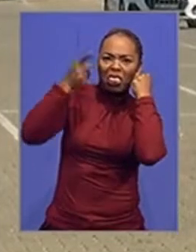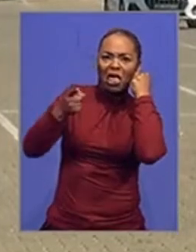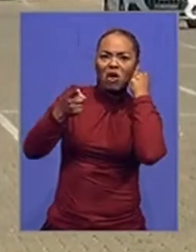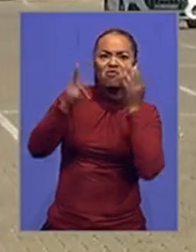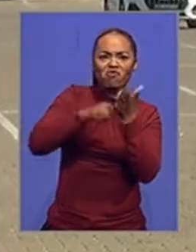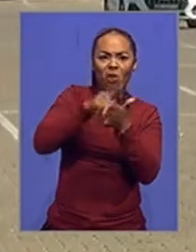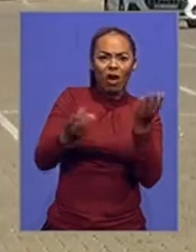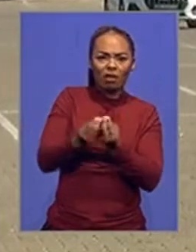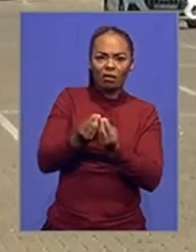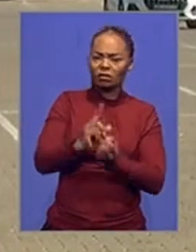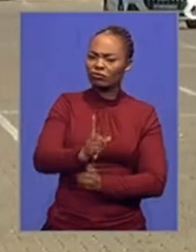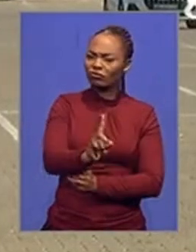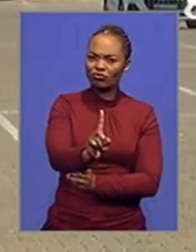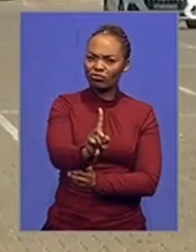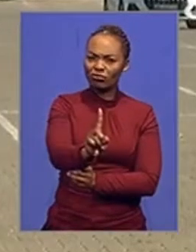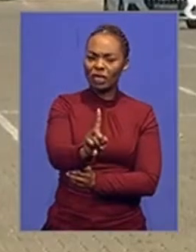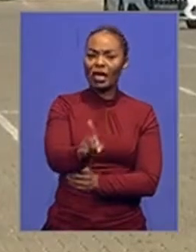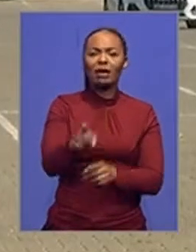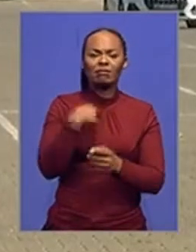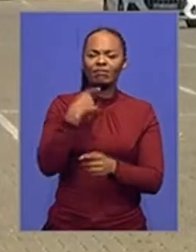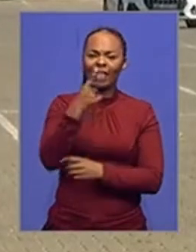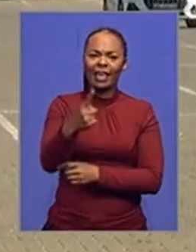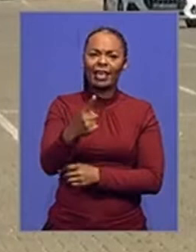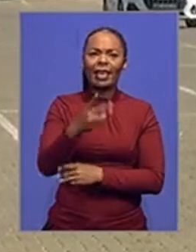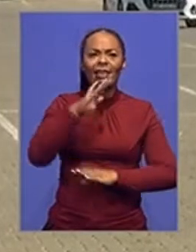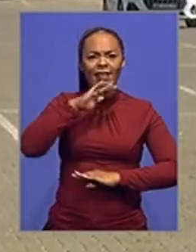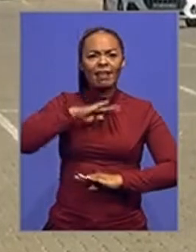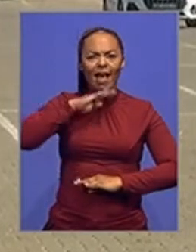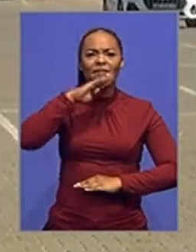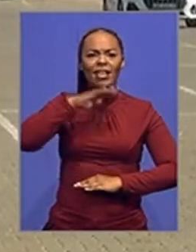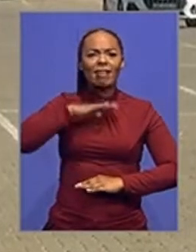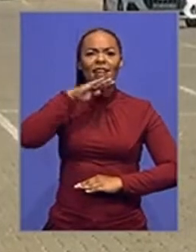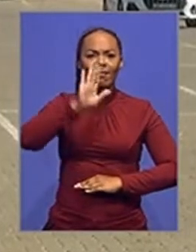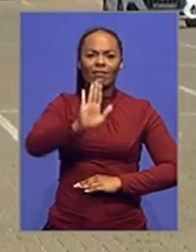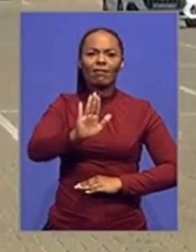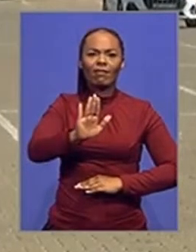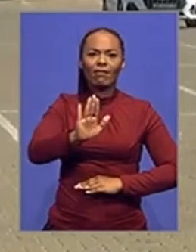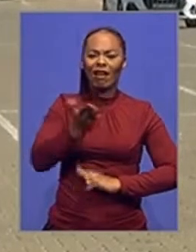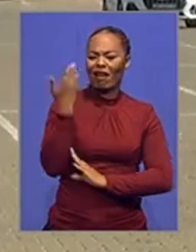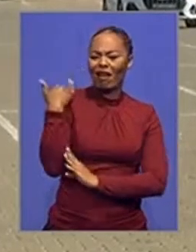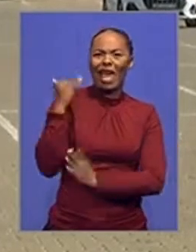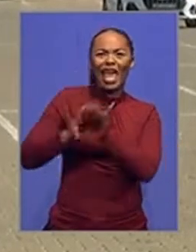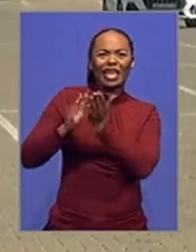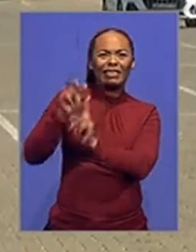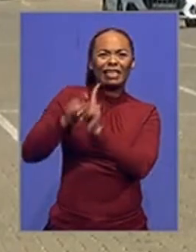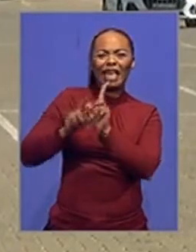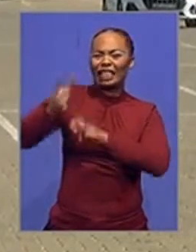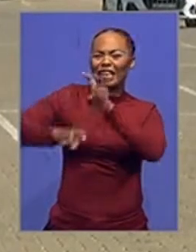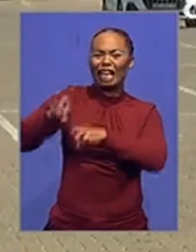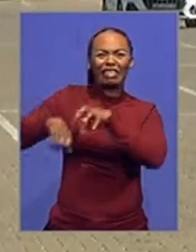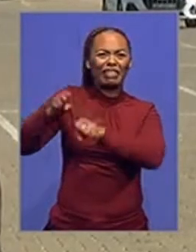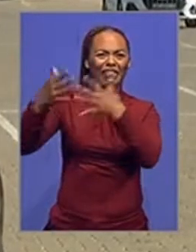tsa tlola molao. Re ho lekane nakong tsa bontate Ismagashule ba le ba utswa ba re sia re